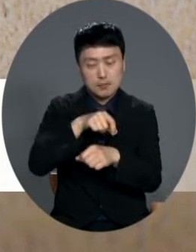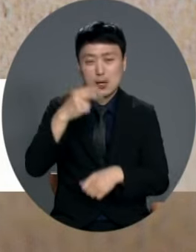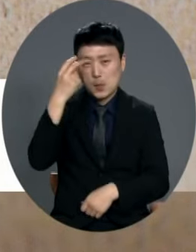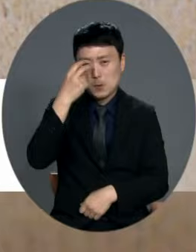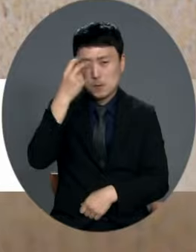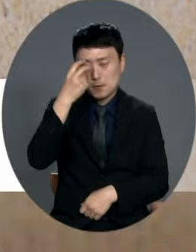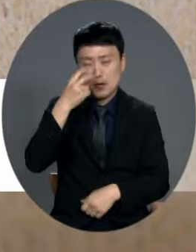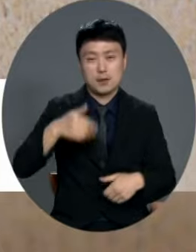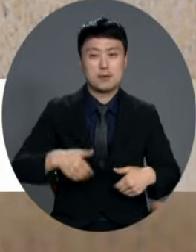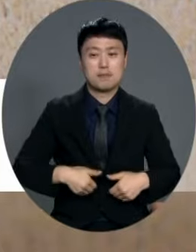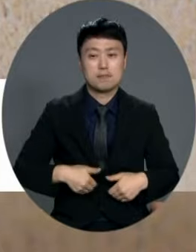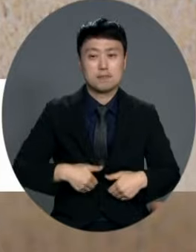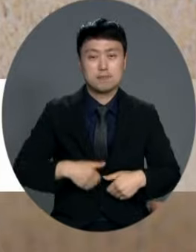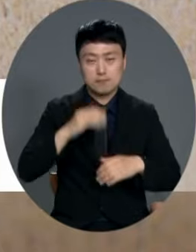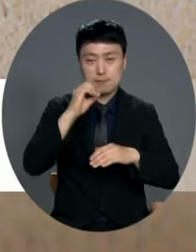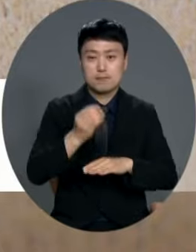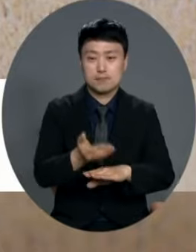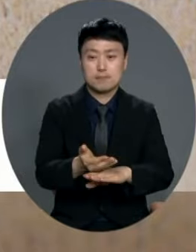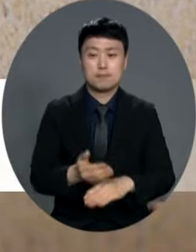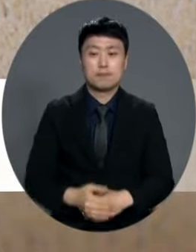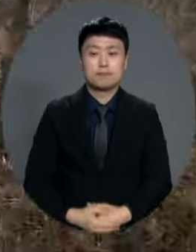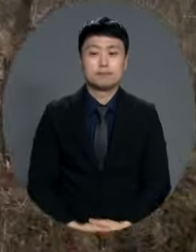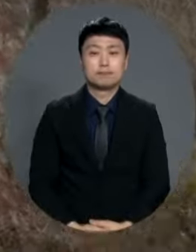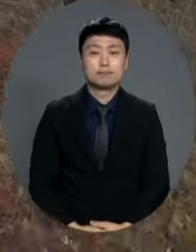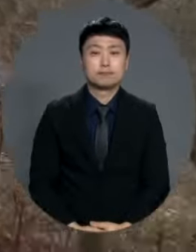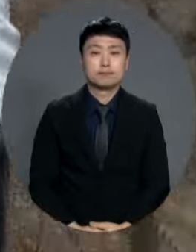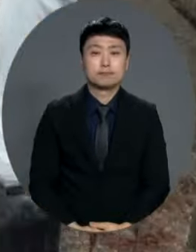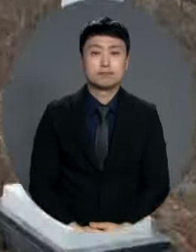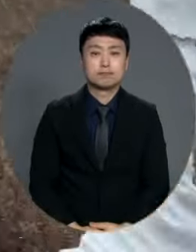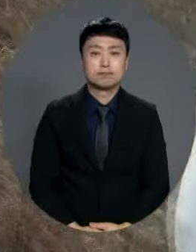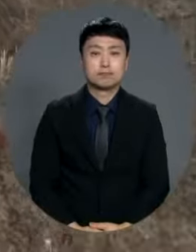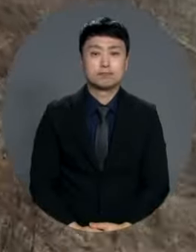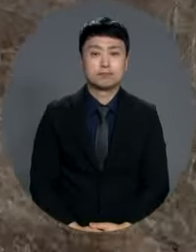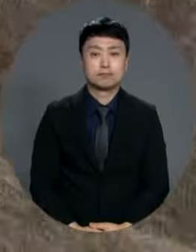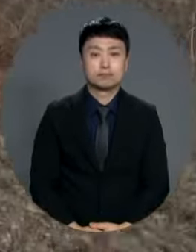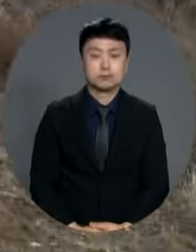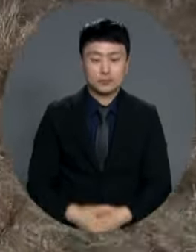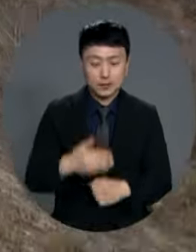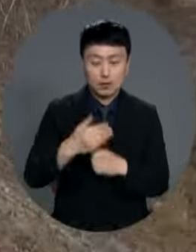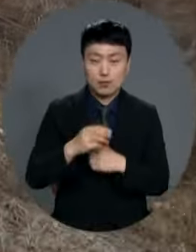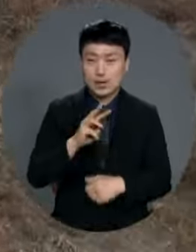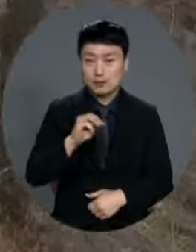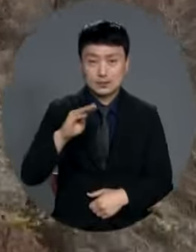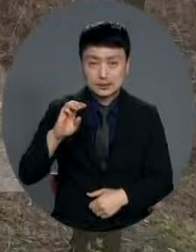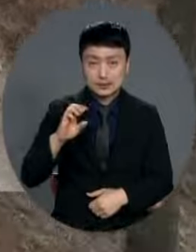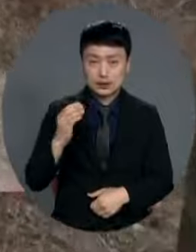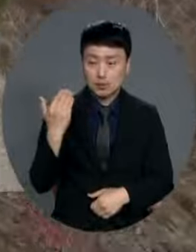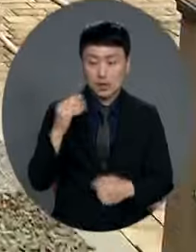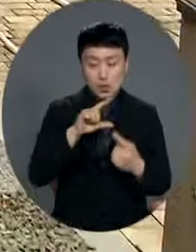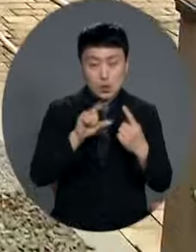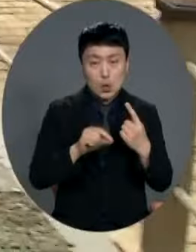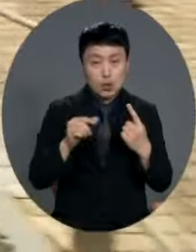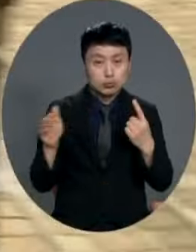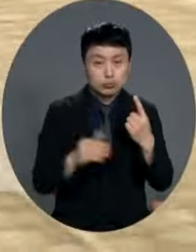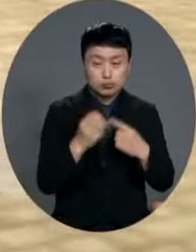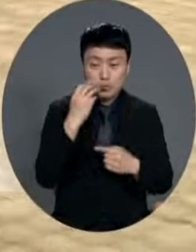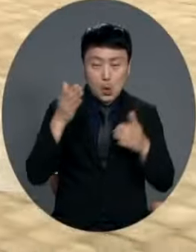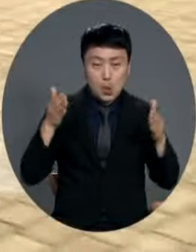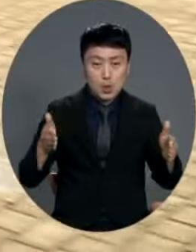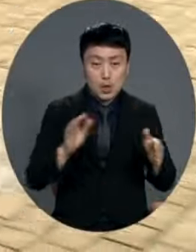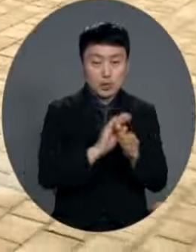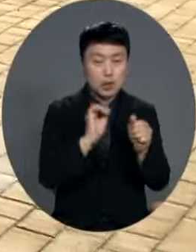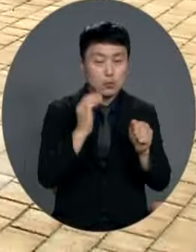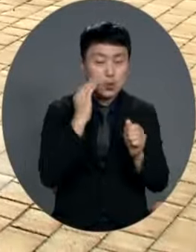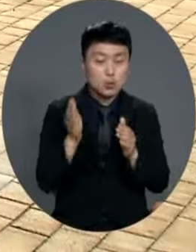판단했습니다 한태영 기자의 보도입니다 대구 mbcn 지난 1월부터 석달 동안 경북